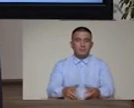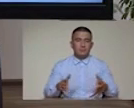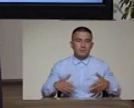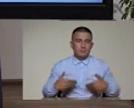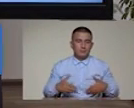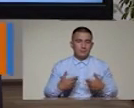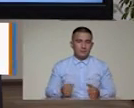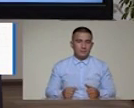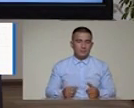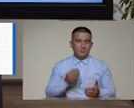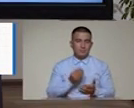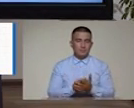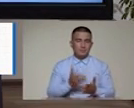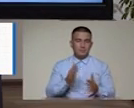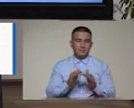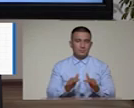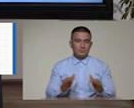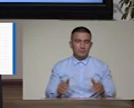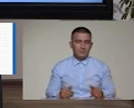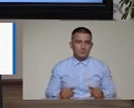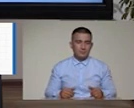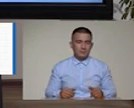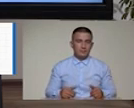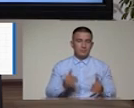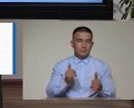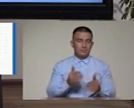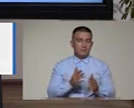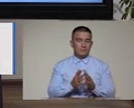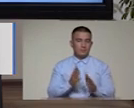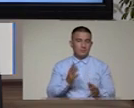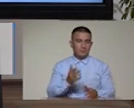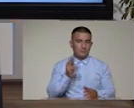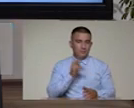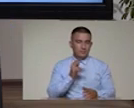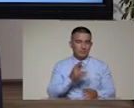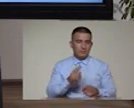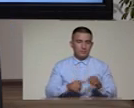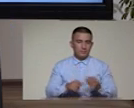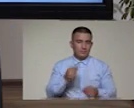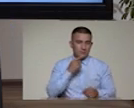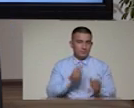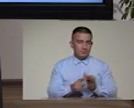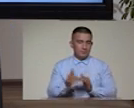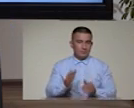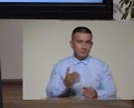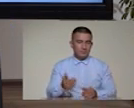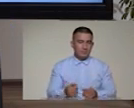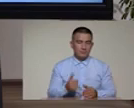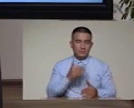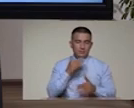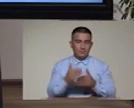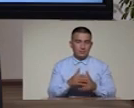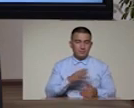Assalomu alaykum qadrli o'quvchilar. Navbatdagi ona tili darsimizni boshlaymiz.